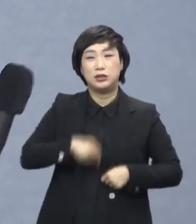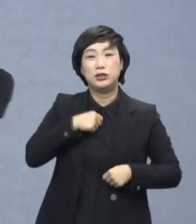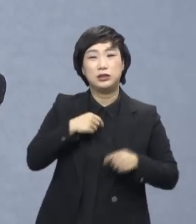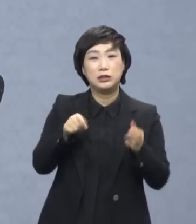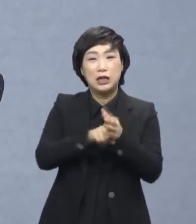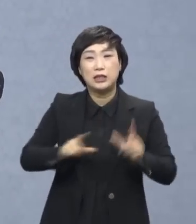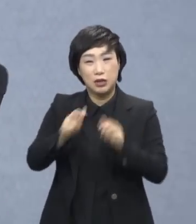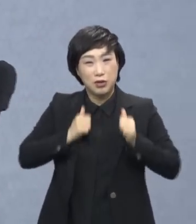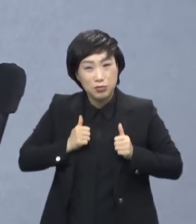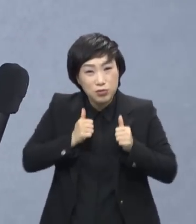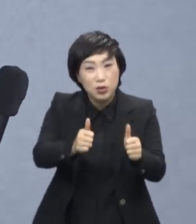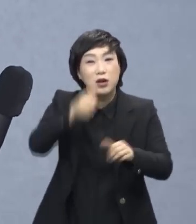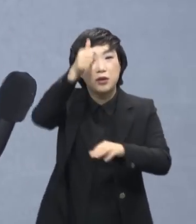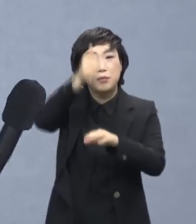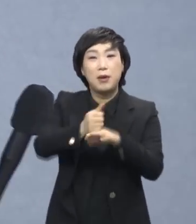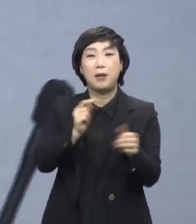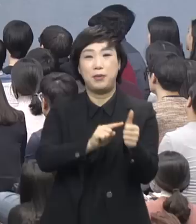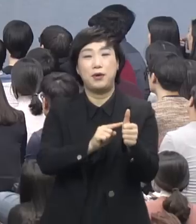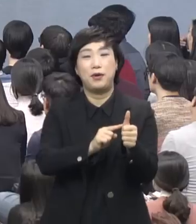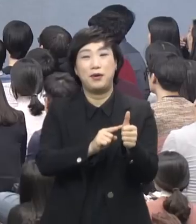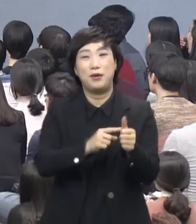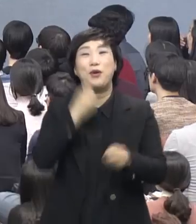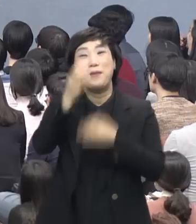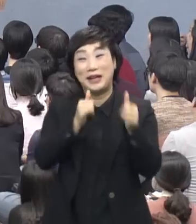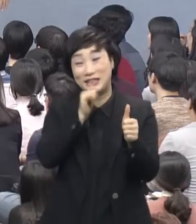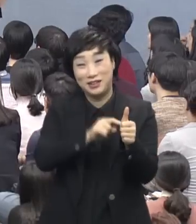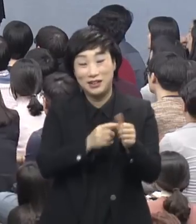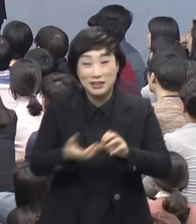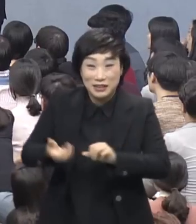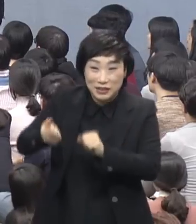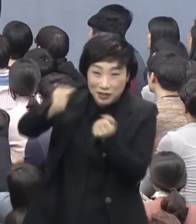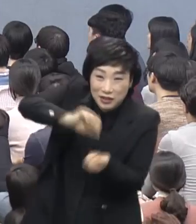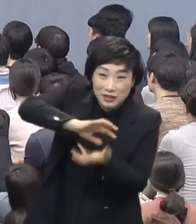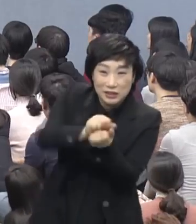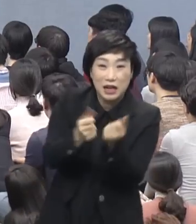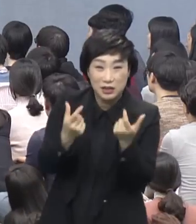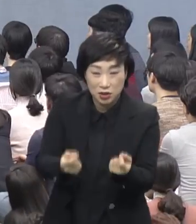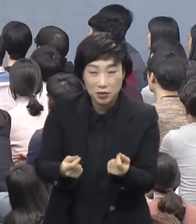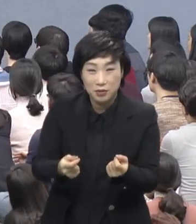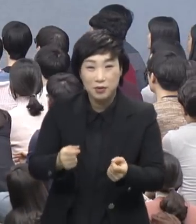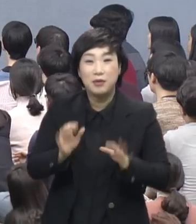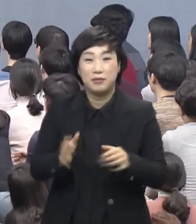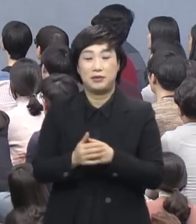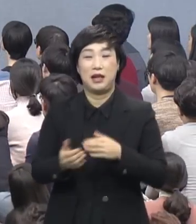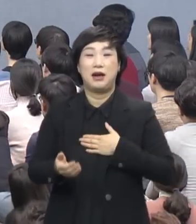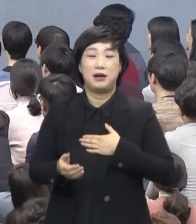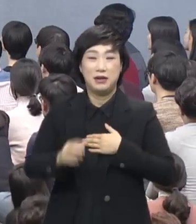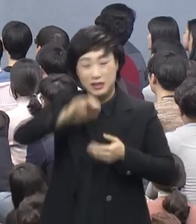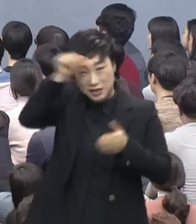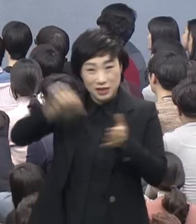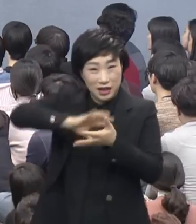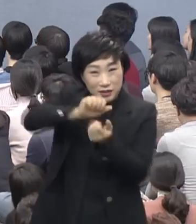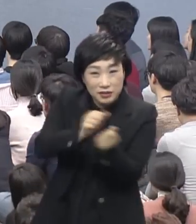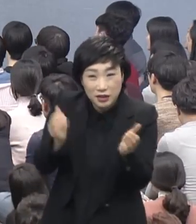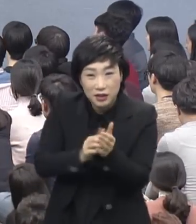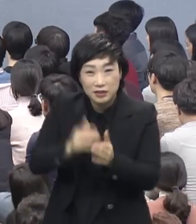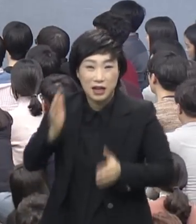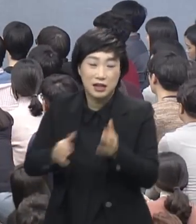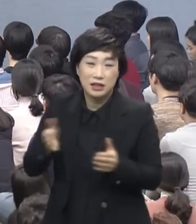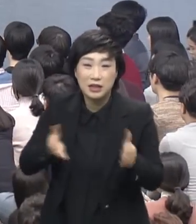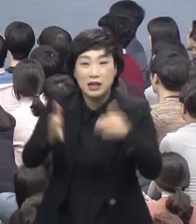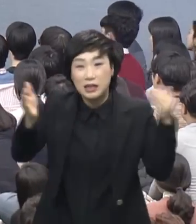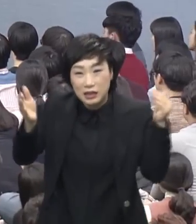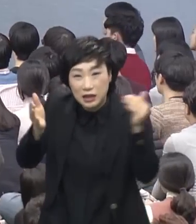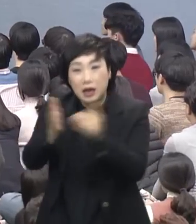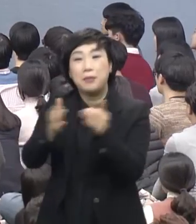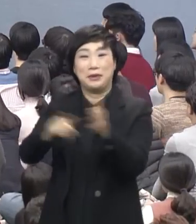죽음이 뭐였더냐? 내가 환자와 같이 벌써 부흥이 되고 달려갈 길을 마치고 믿음을 지키고 선한